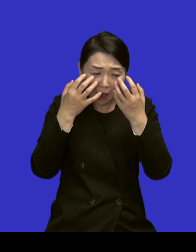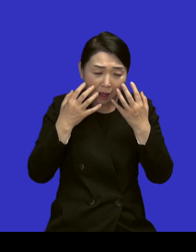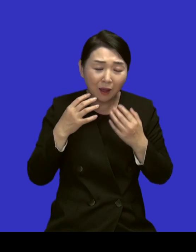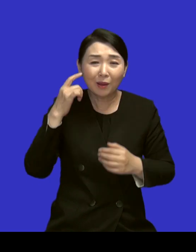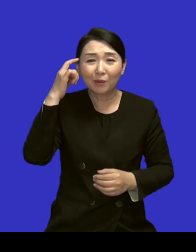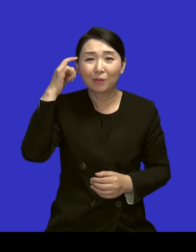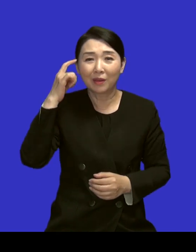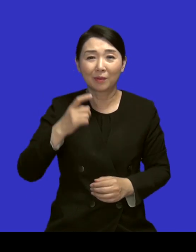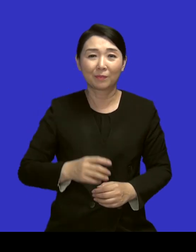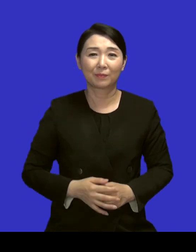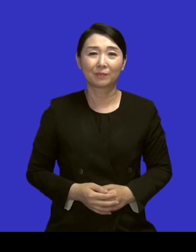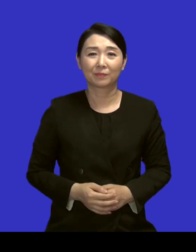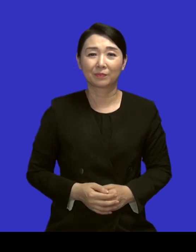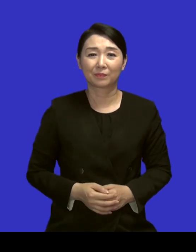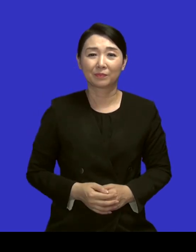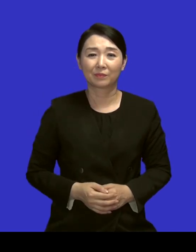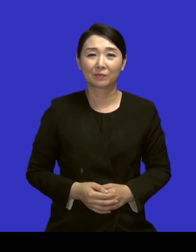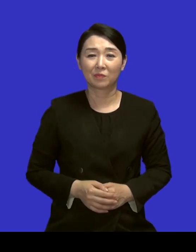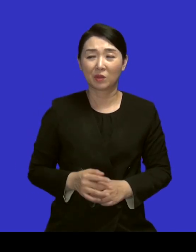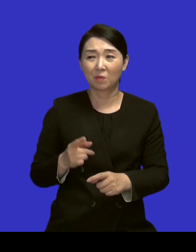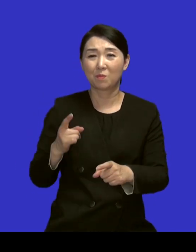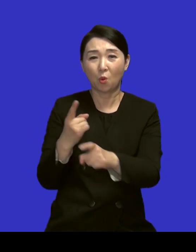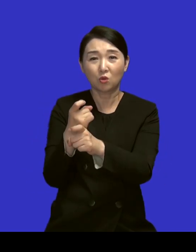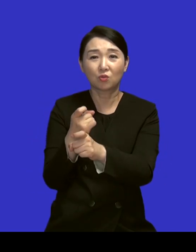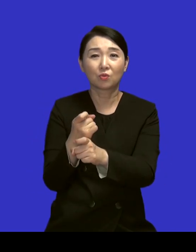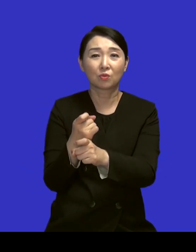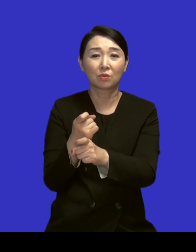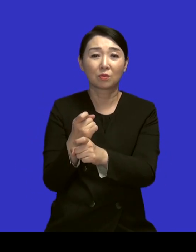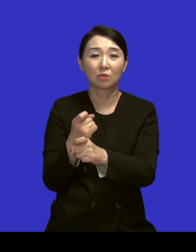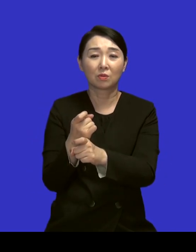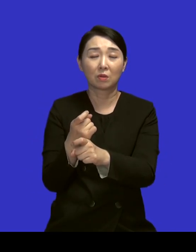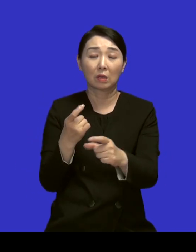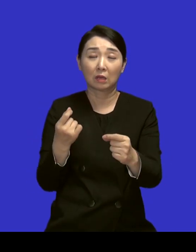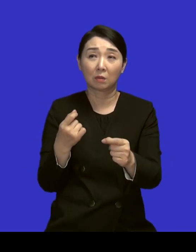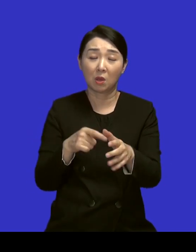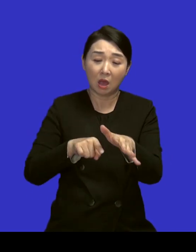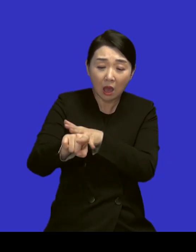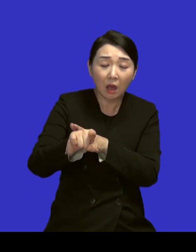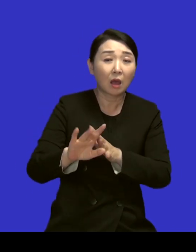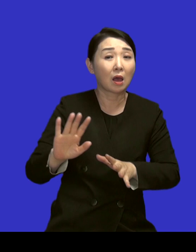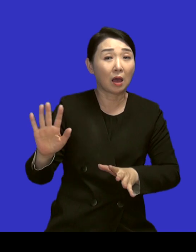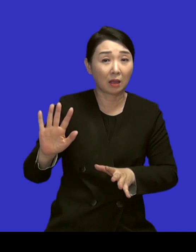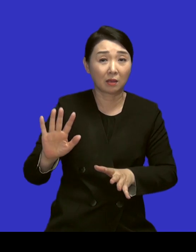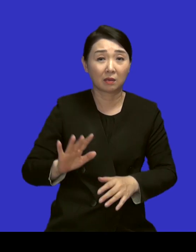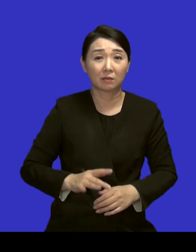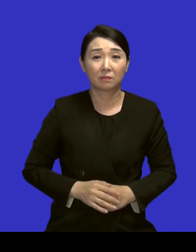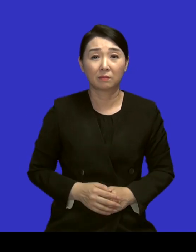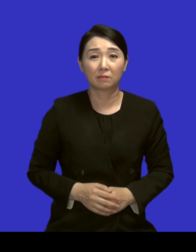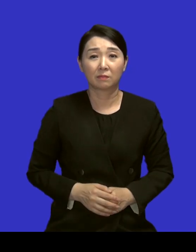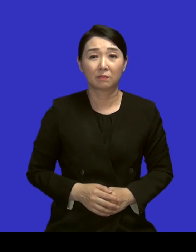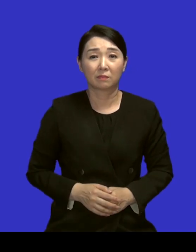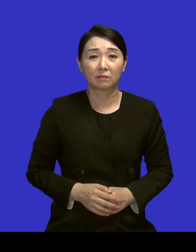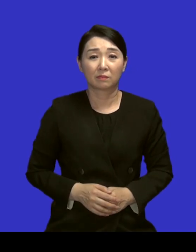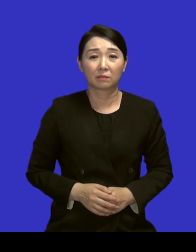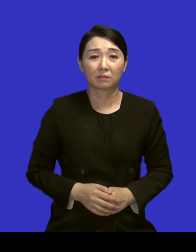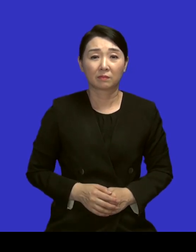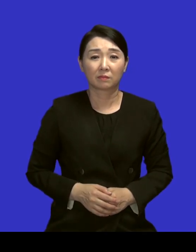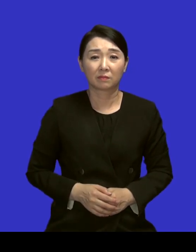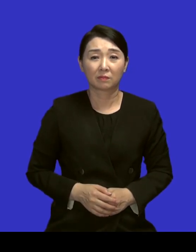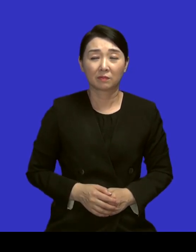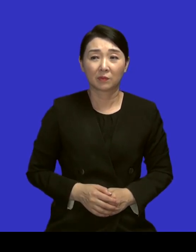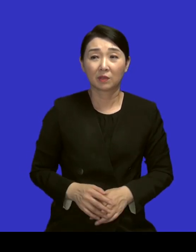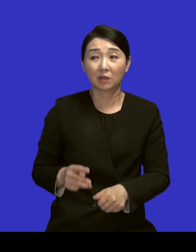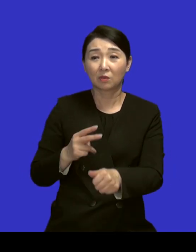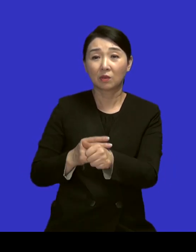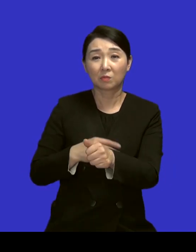터졌냐면 복수한 것 같아서 그렇지. 뭐 역전한 것 같아서도 아니었어요. 그냥 그 선생님이